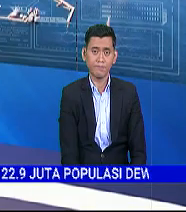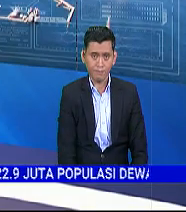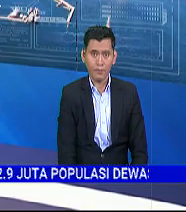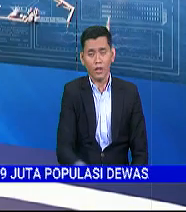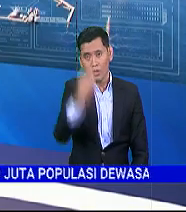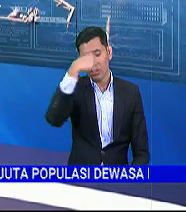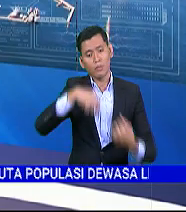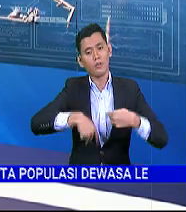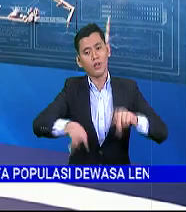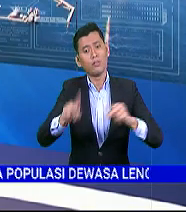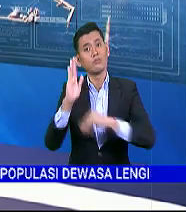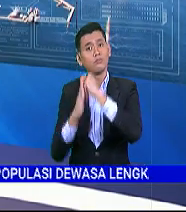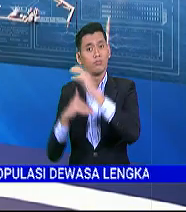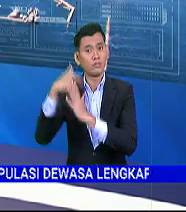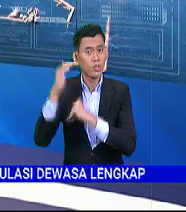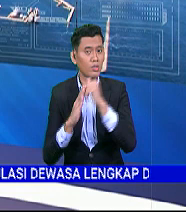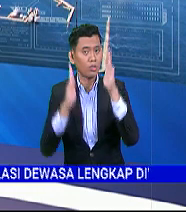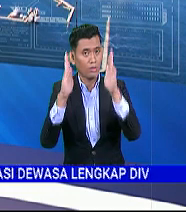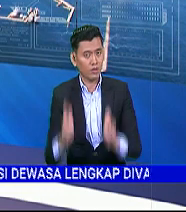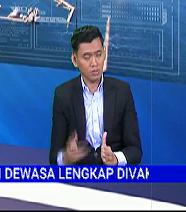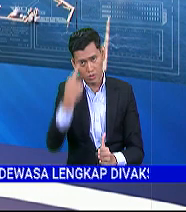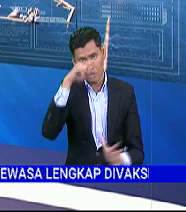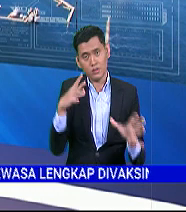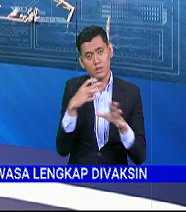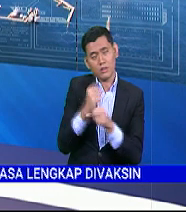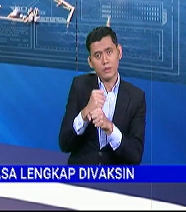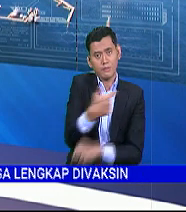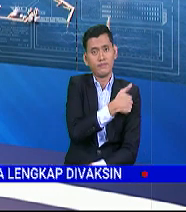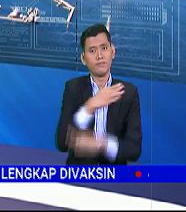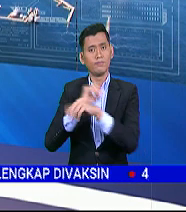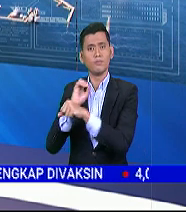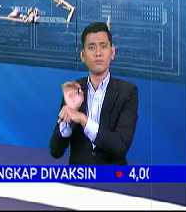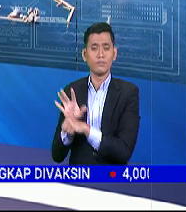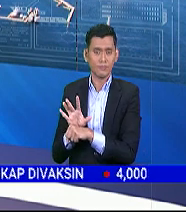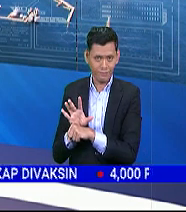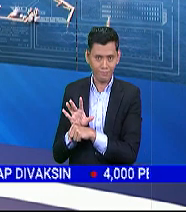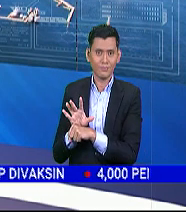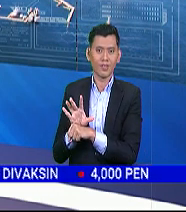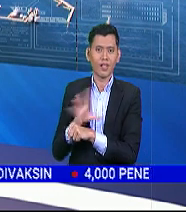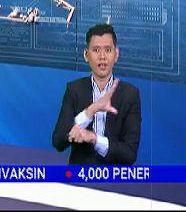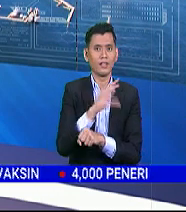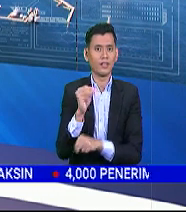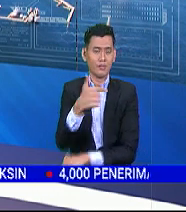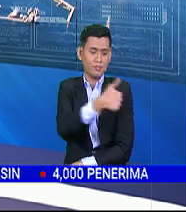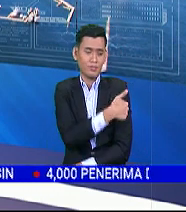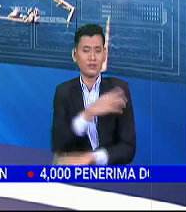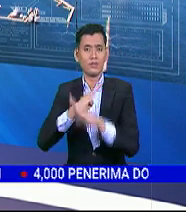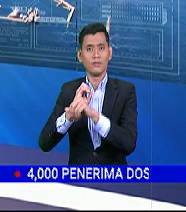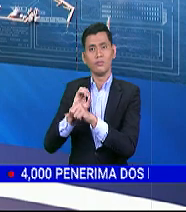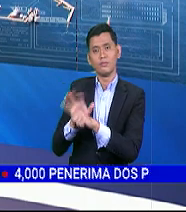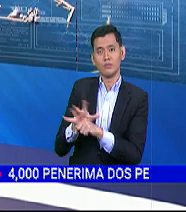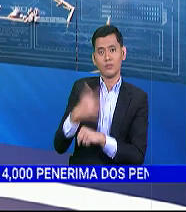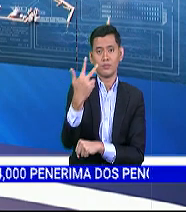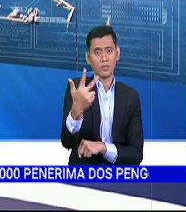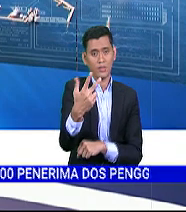Bagi memberi peluang dan keselesaan kepada penduduk setempat untuk mendapatkan suntikan vaksin COVID-19 dan dos penggalak, Jabatan